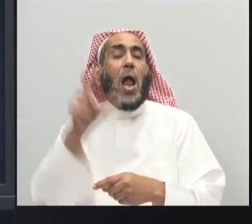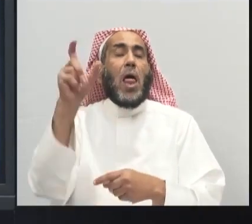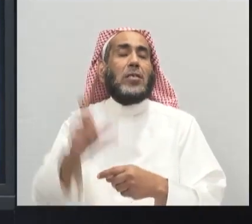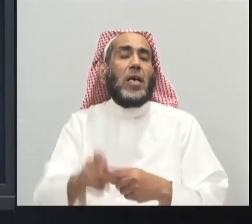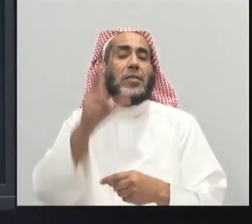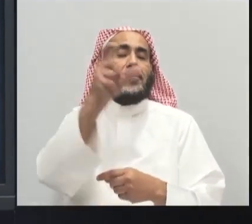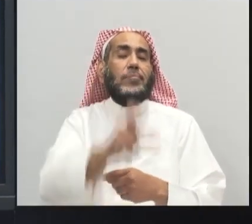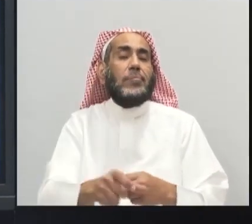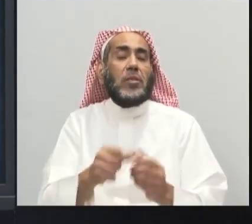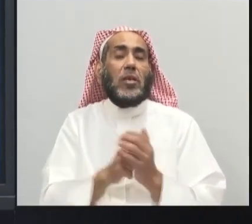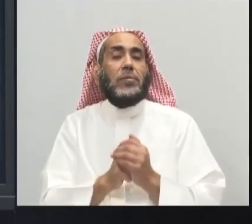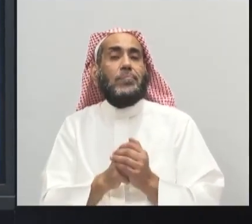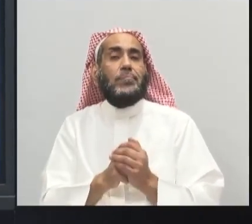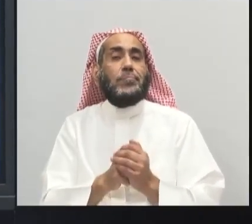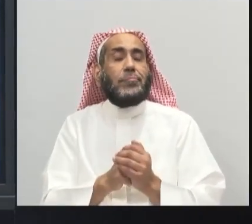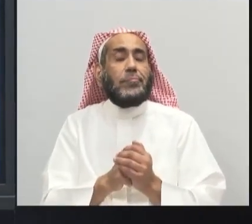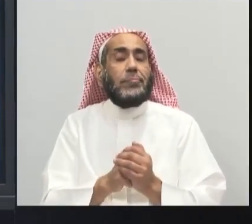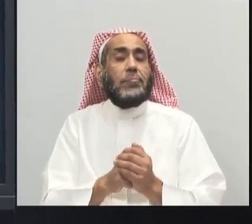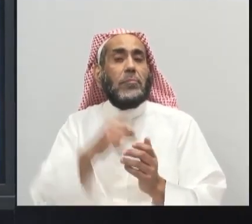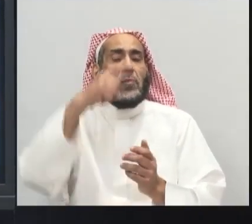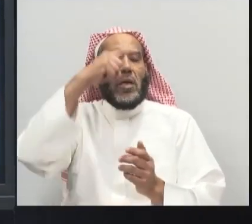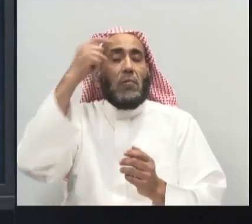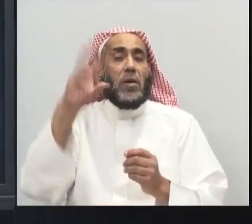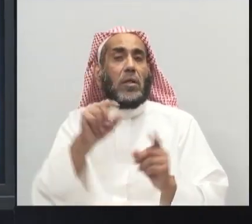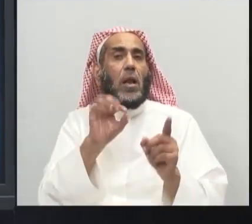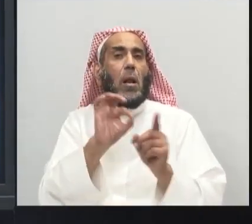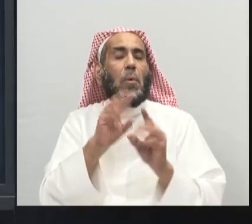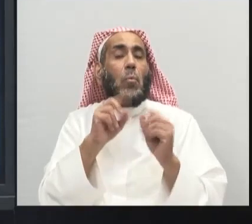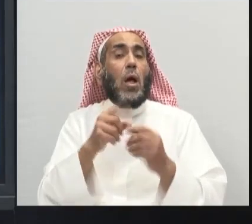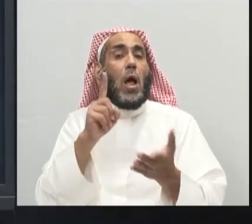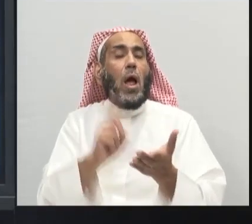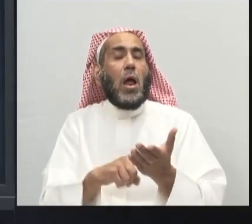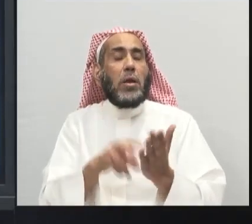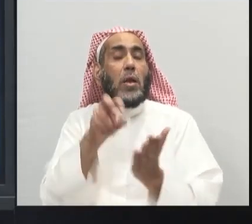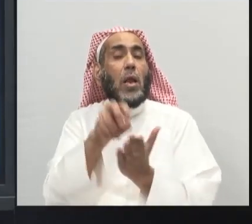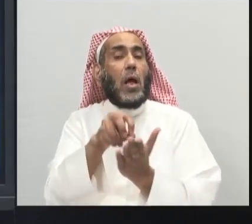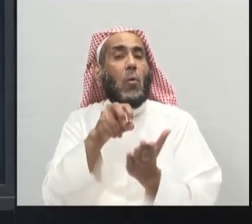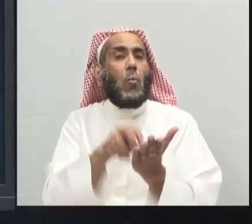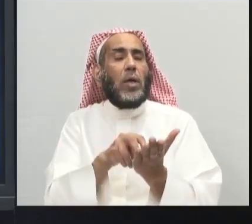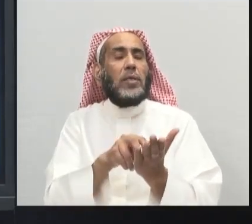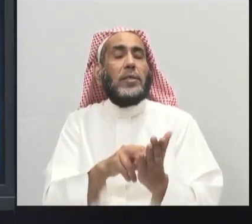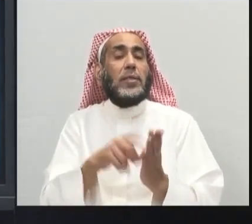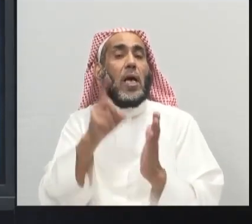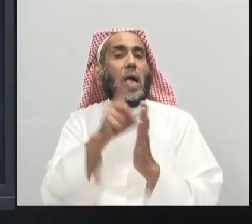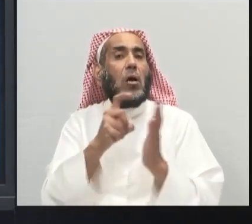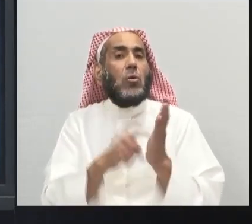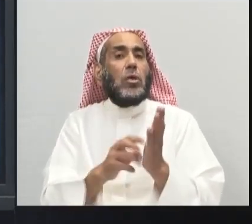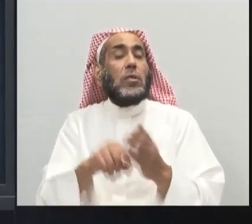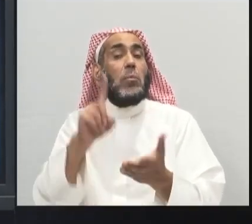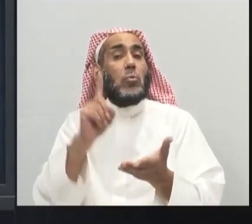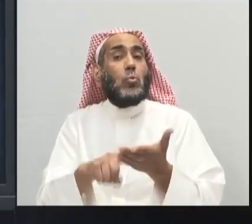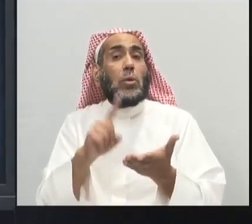الاشخاص من حيثيه الاشخاص فاذا المقصود بذلك ان القواعد القانونيه عندما